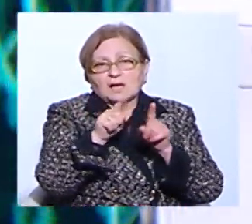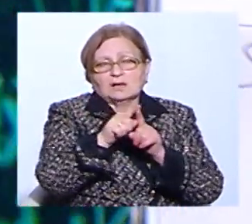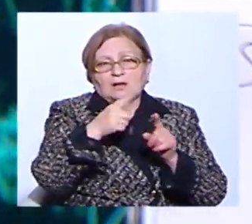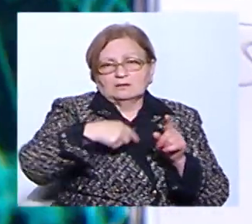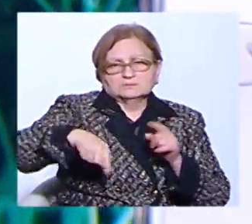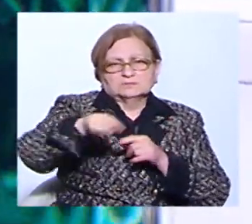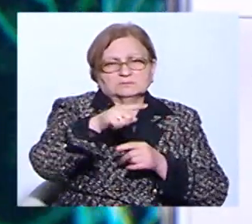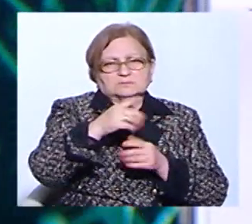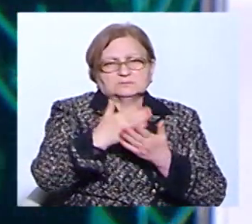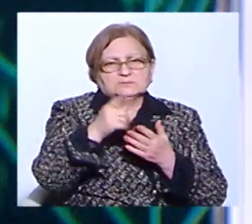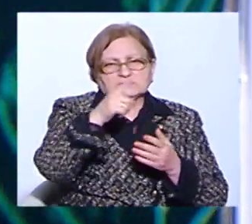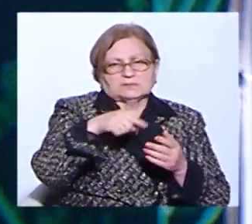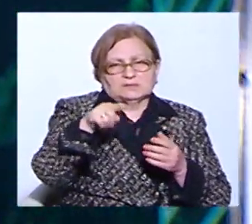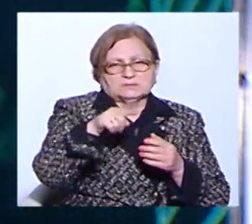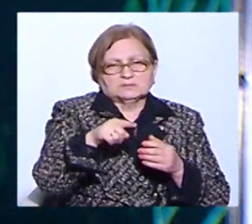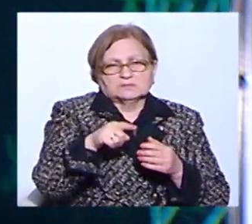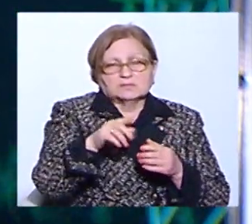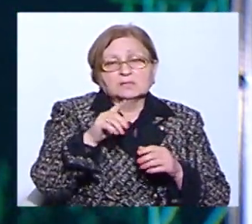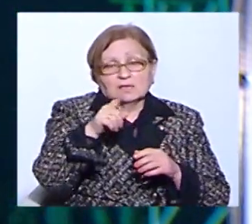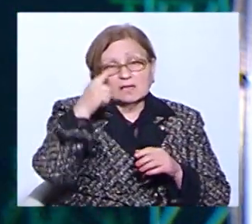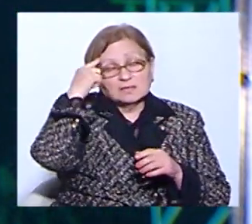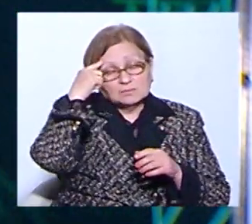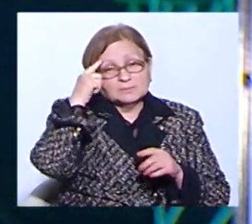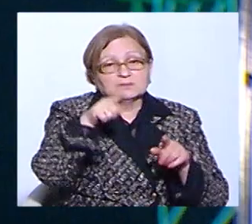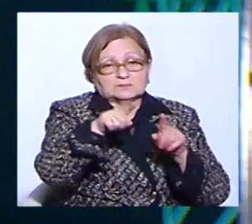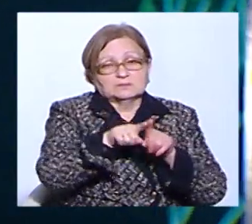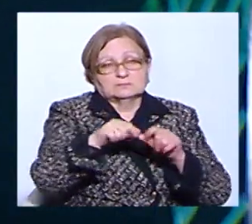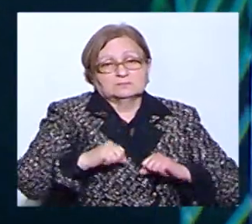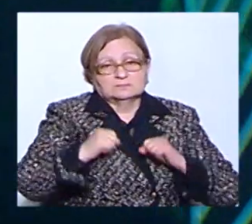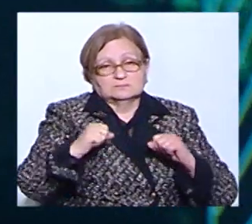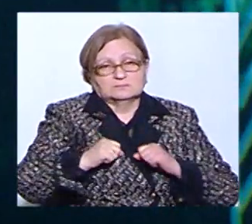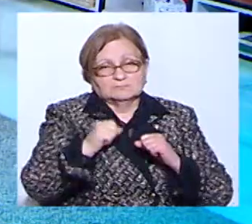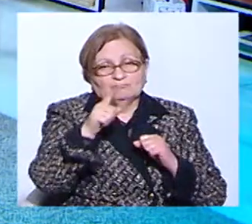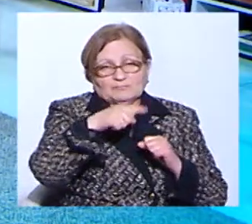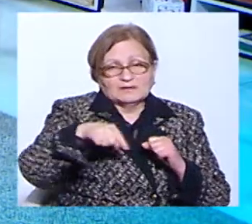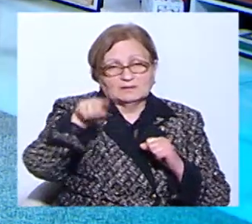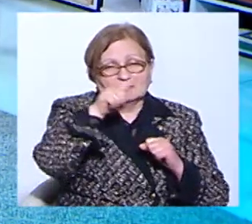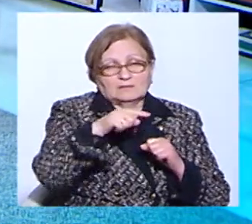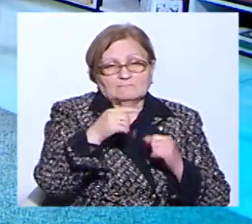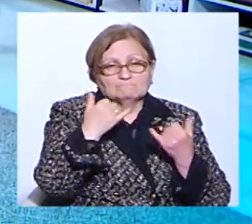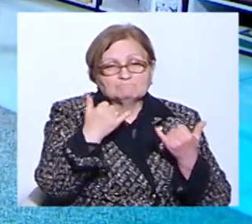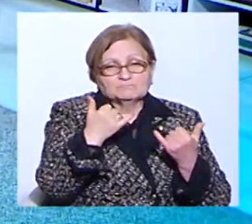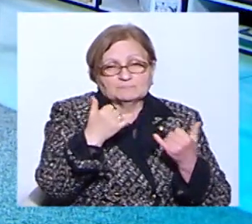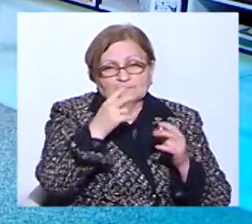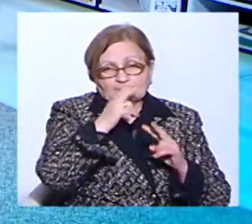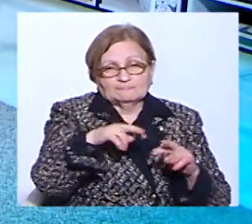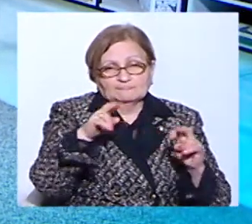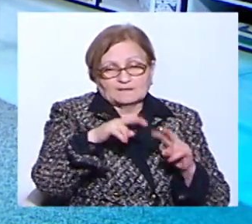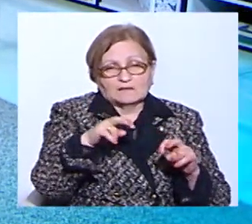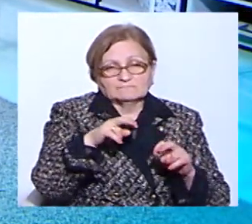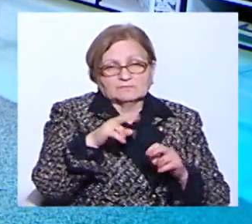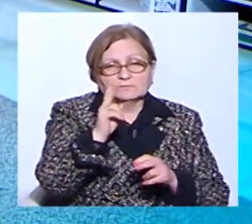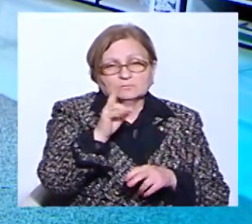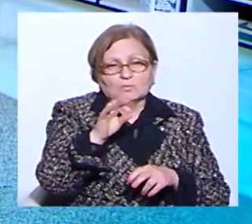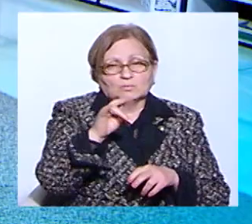ამაზე და ჩაატარეთ შესაბამისად აი ეგეთი ხაზვითი ექსპერიმენტები. ახლა მოდით განვიხილოთ